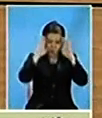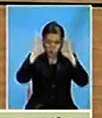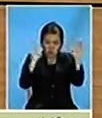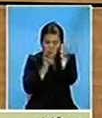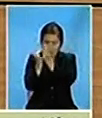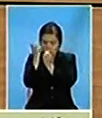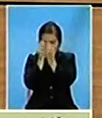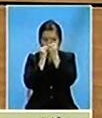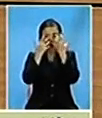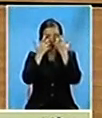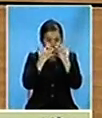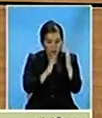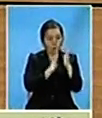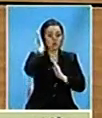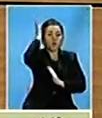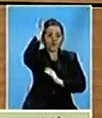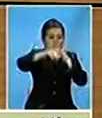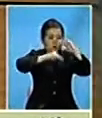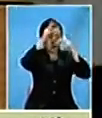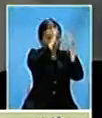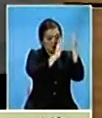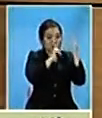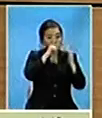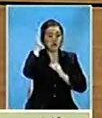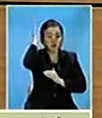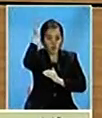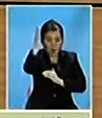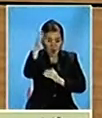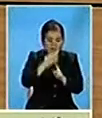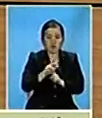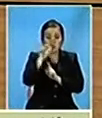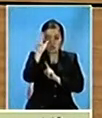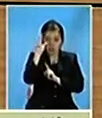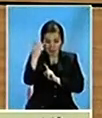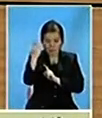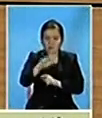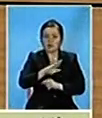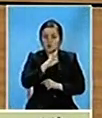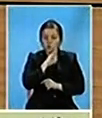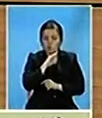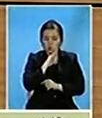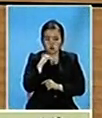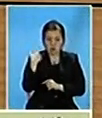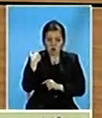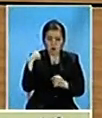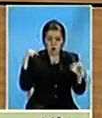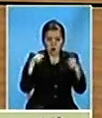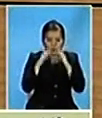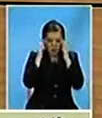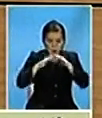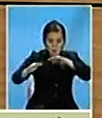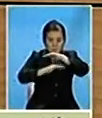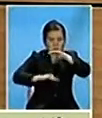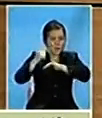ณ์มาใช้พัฒนางานของไทยในโอกาสต่อไปข้อ3ส่วนว่าควรจะเป็นเจ้าหน้าที่ที่มีพื้นฐานความ